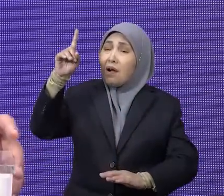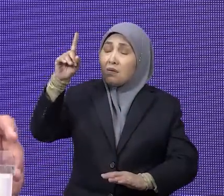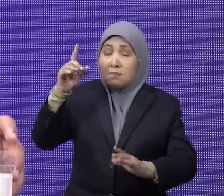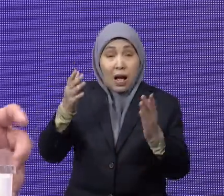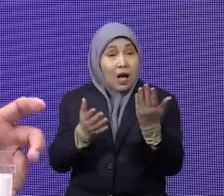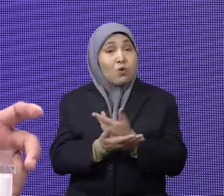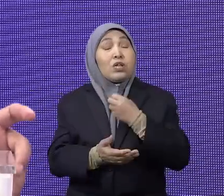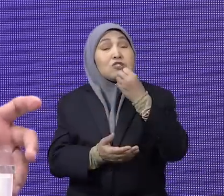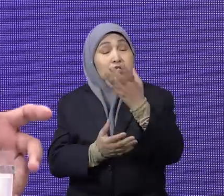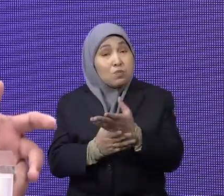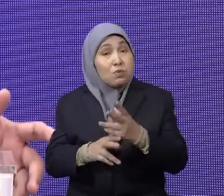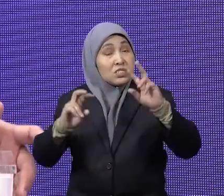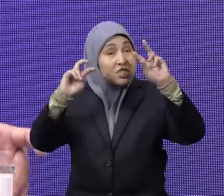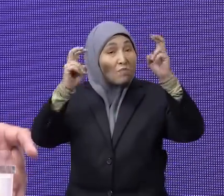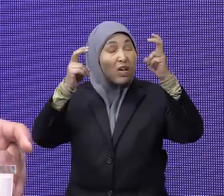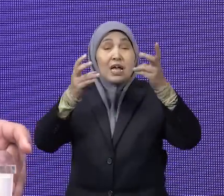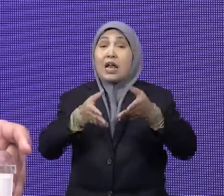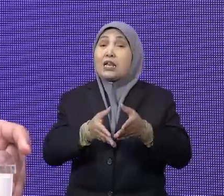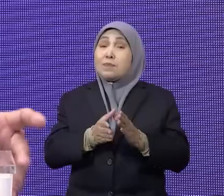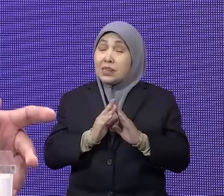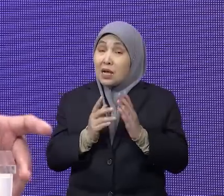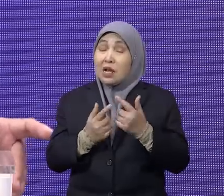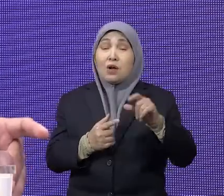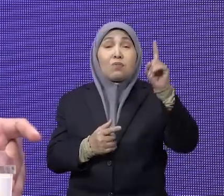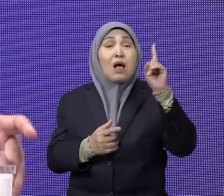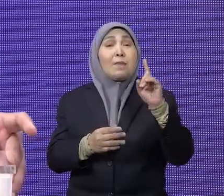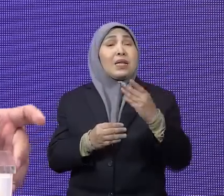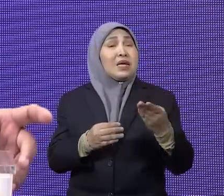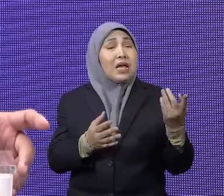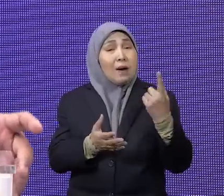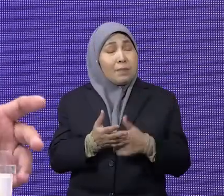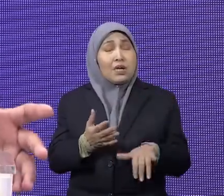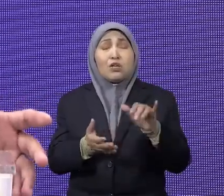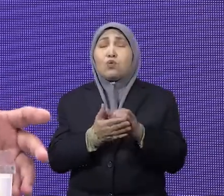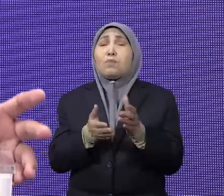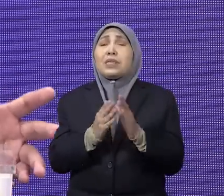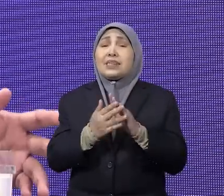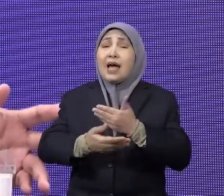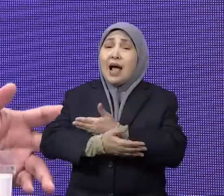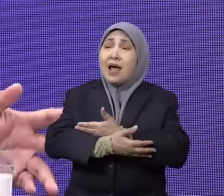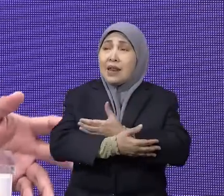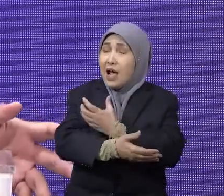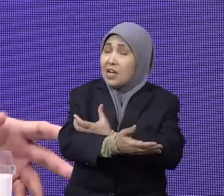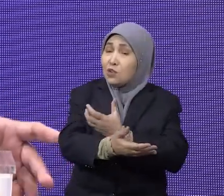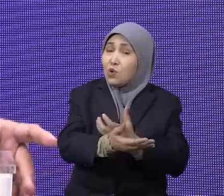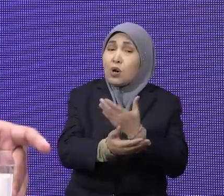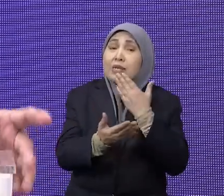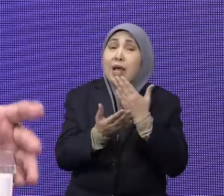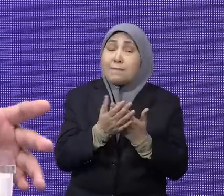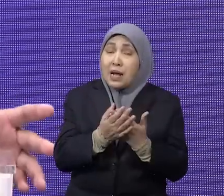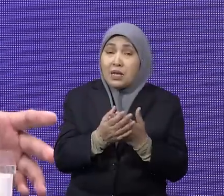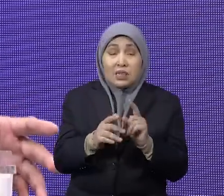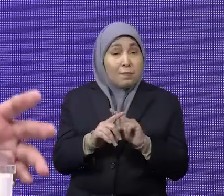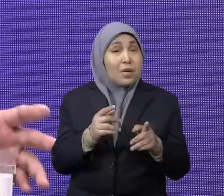Barulah disebutkan subjek yang nak dipohon daripada Allah. Bendanya apa dia? Iaitulah minta anak keturunan yang baik ini.